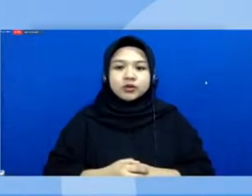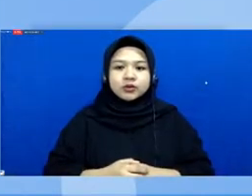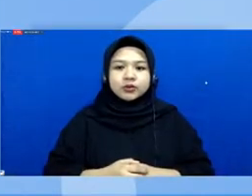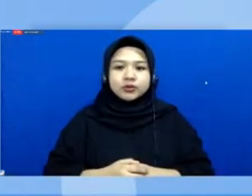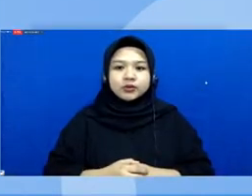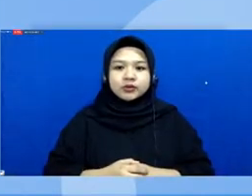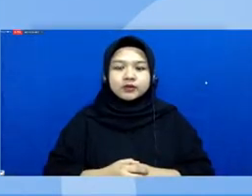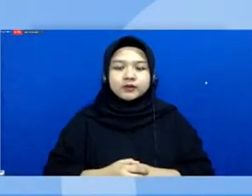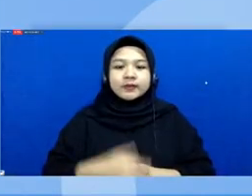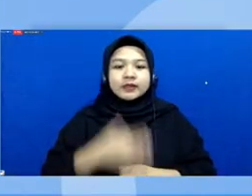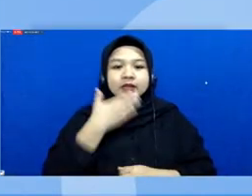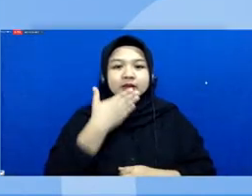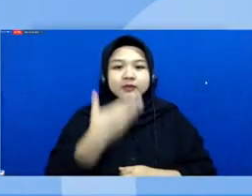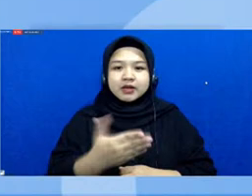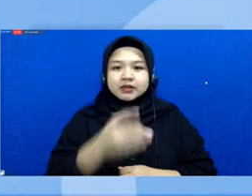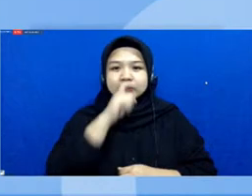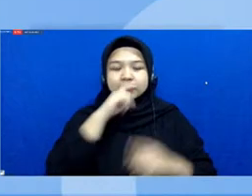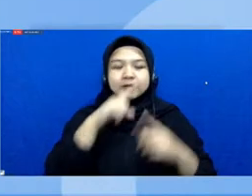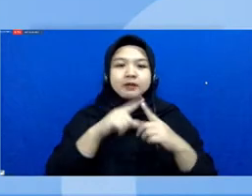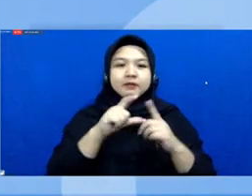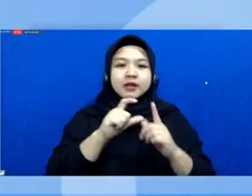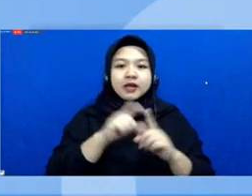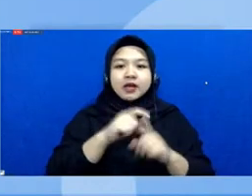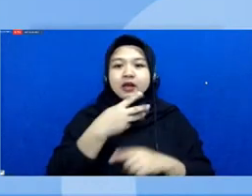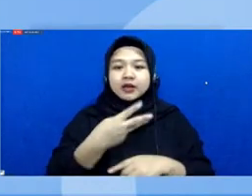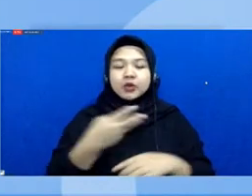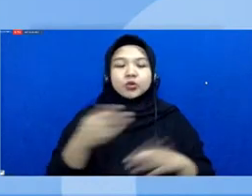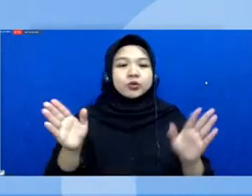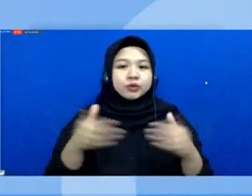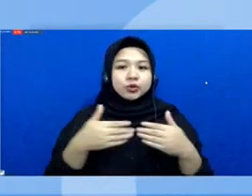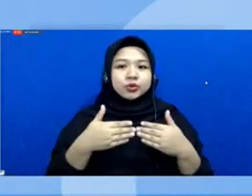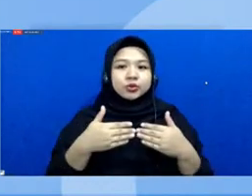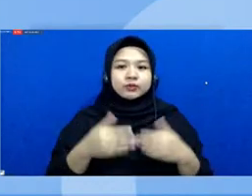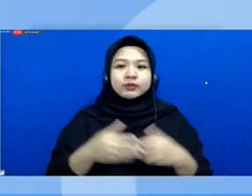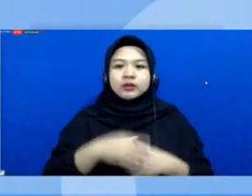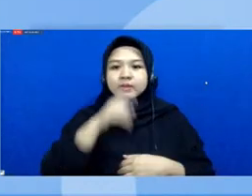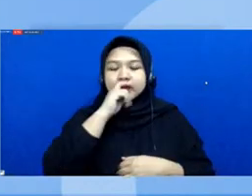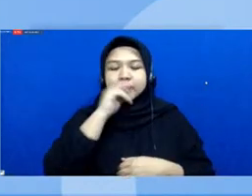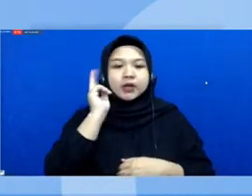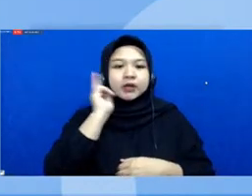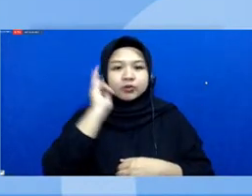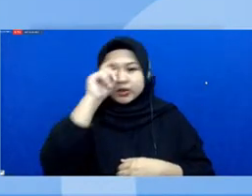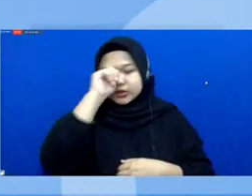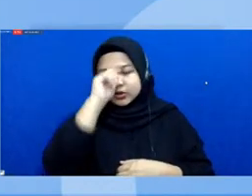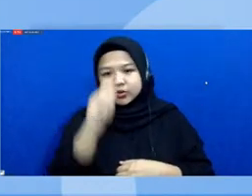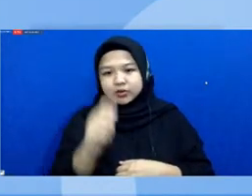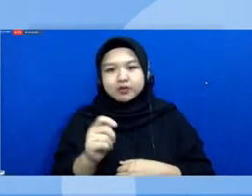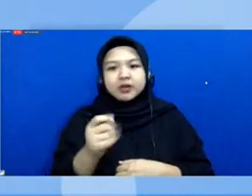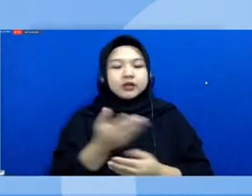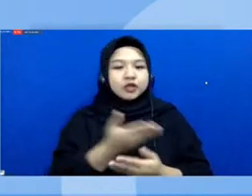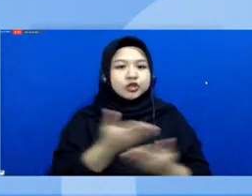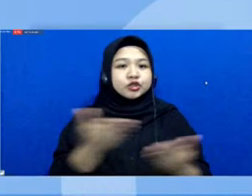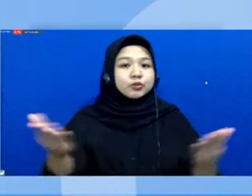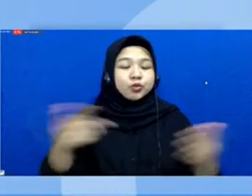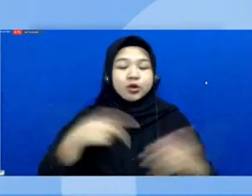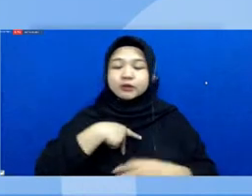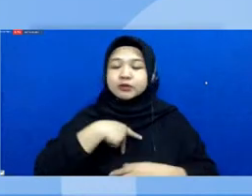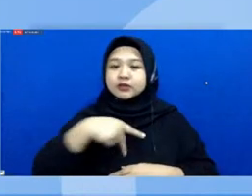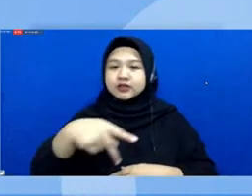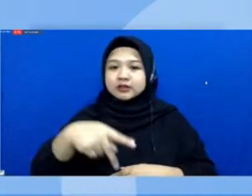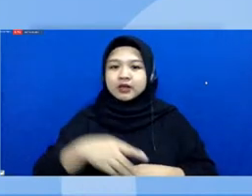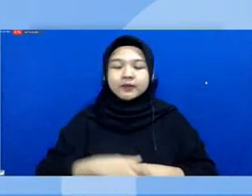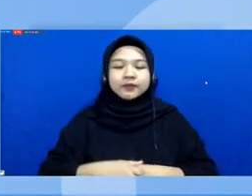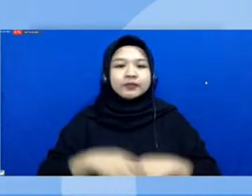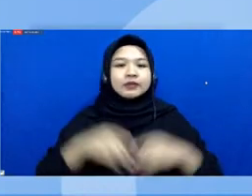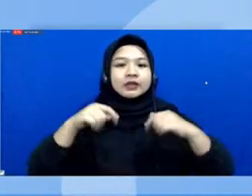wabarakatuh. Terima kasih Bapak Adi Sukadis penutupnya, dan Bapak Ibu yang terhormat dan juga para hadirin sekalian, ini